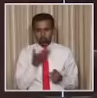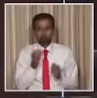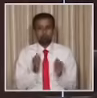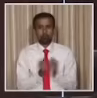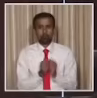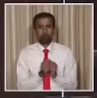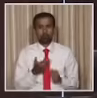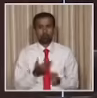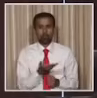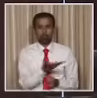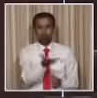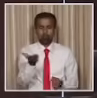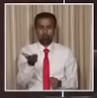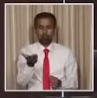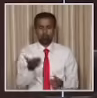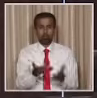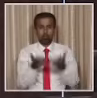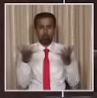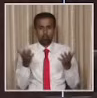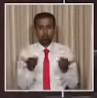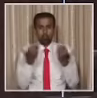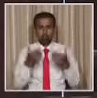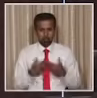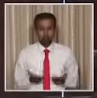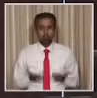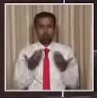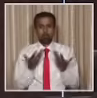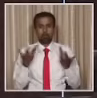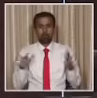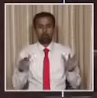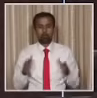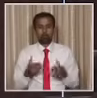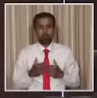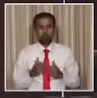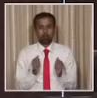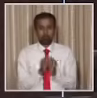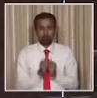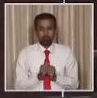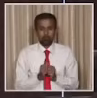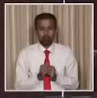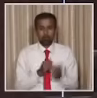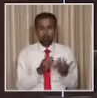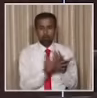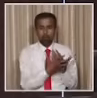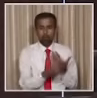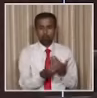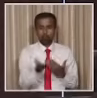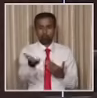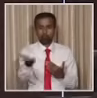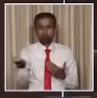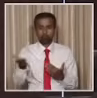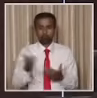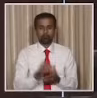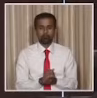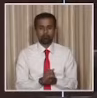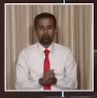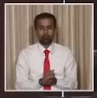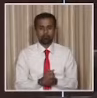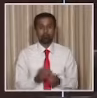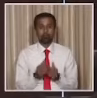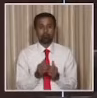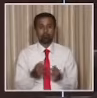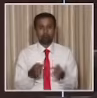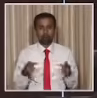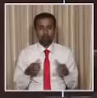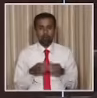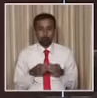මේ ඔබතුමාලා කරන හුඟක් ඒ වගේ ආරම්භය අපි අරන් දීලා තියෙන අපි කරපු දේවල් තමයි නැවත කොපි කර කර කරන්නේ එනිසා කවුරු කරලා හරි ගමන්නේ අපි